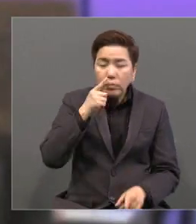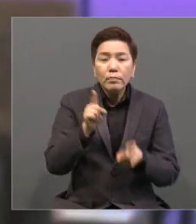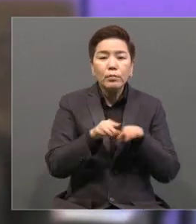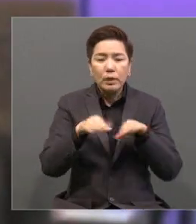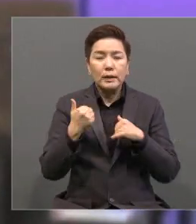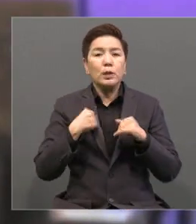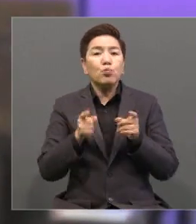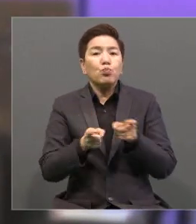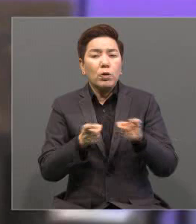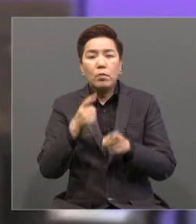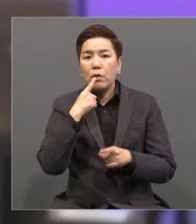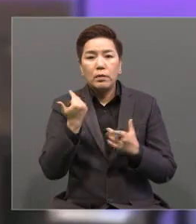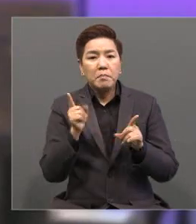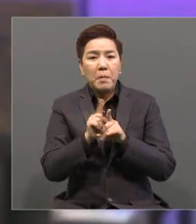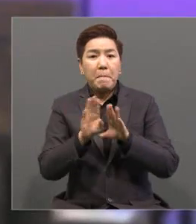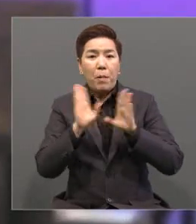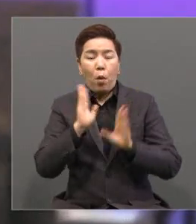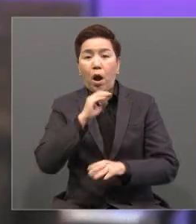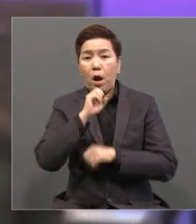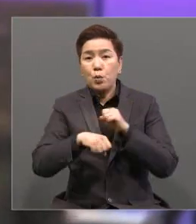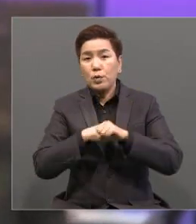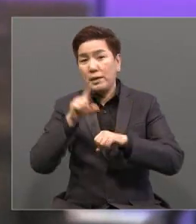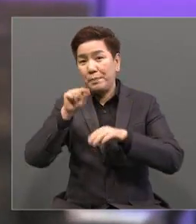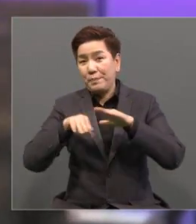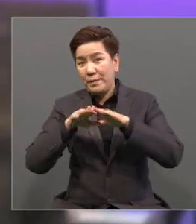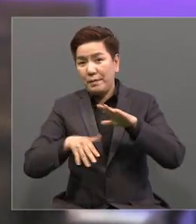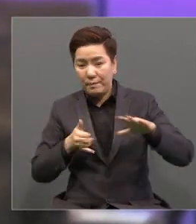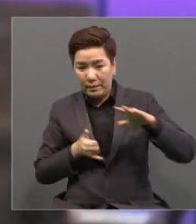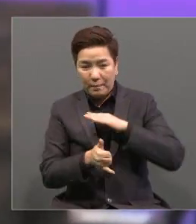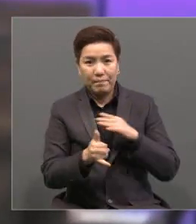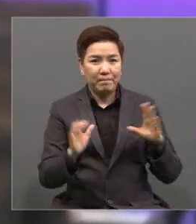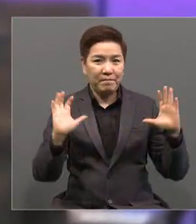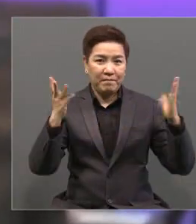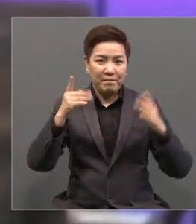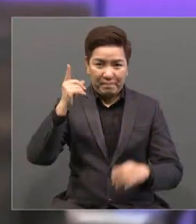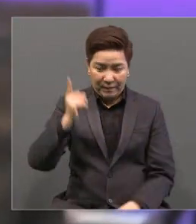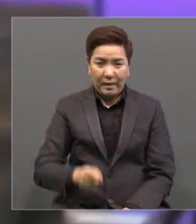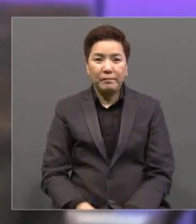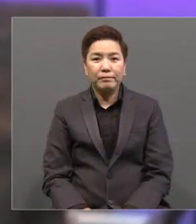ยผู้จัดการร้านยืนยันว่าไม่ได้เปิดให้เด็กอายุต่ำกว่า20ปีเข้าแน่นอน